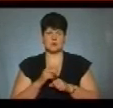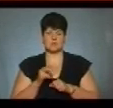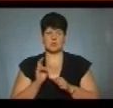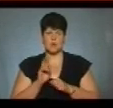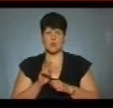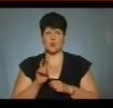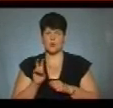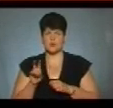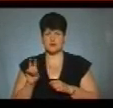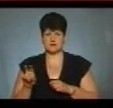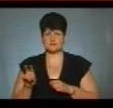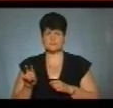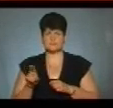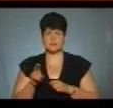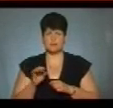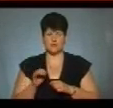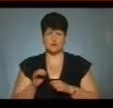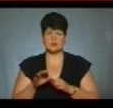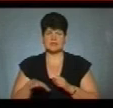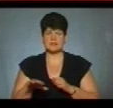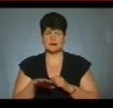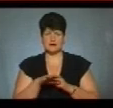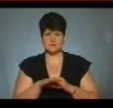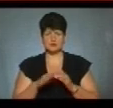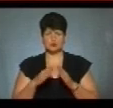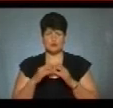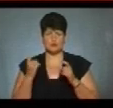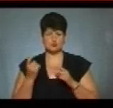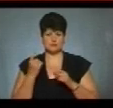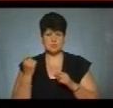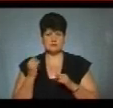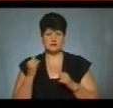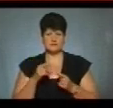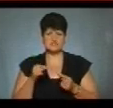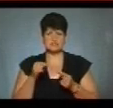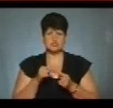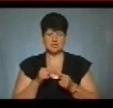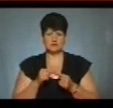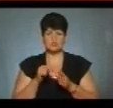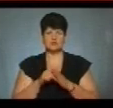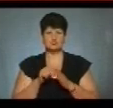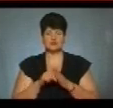ходять по присадибних ділянках, по домогосподарствах і визначають ступінь